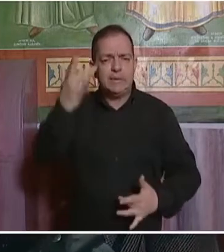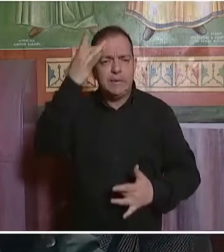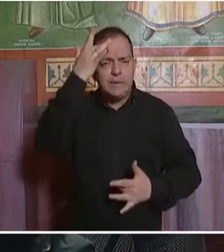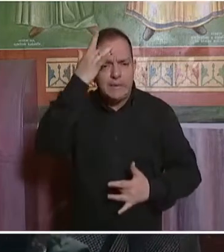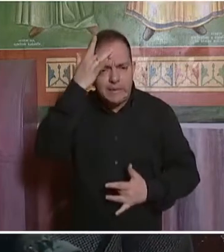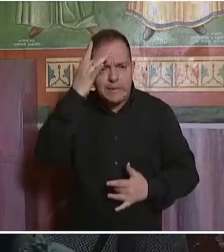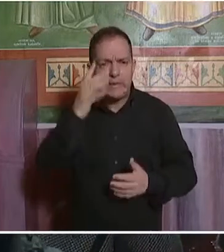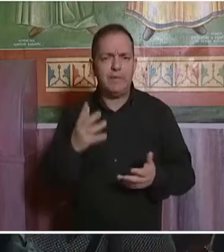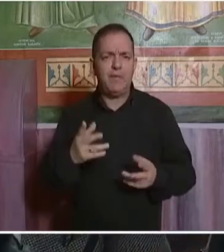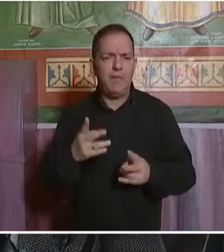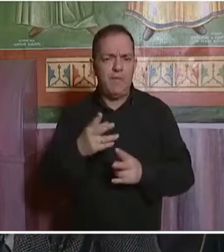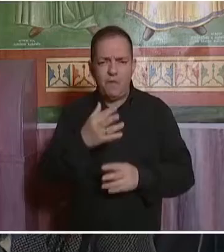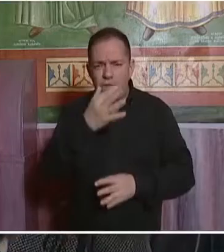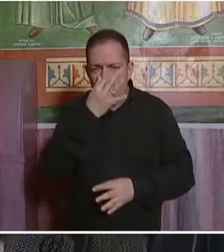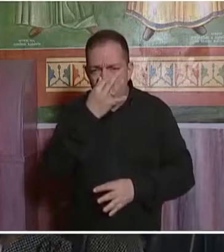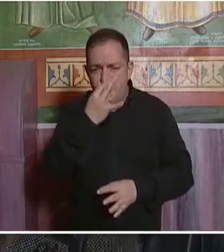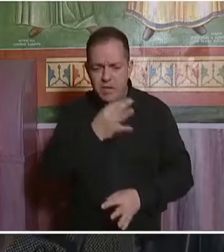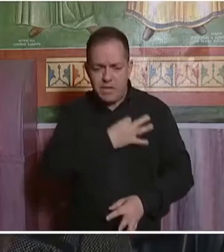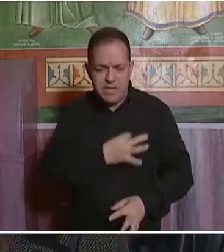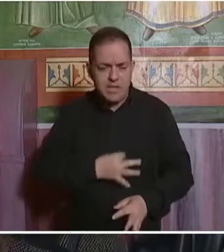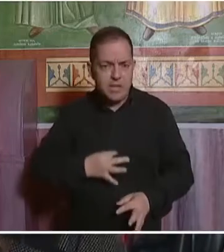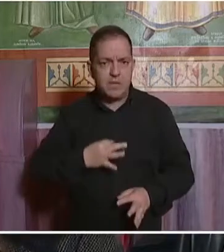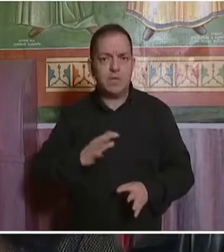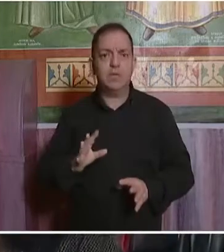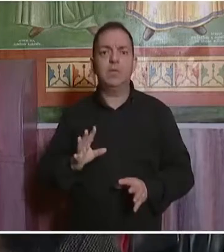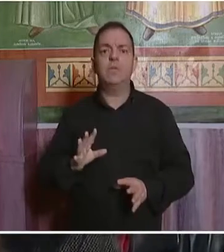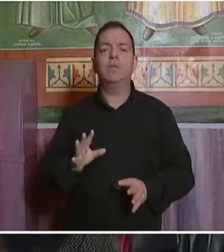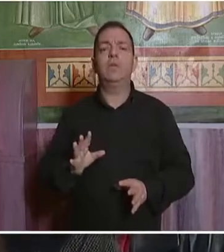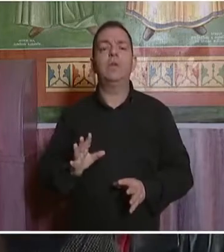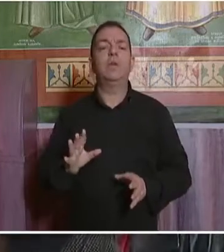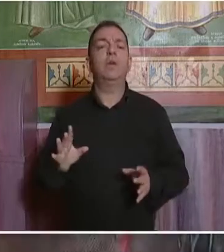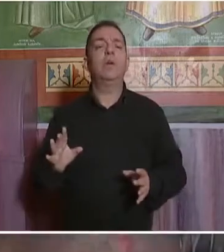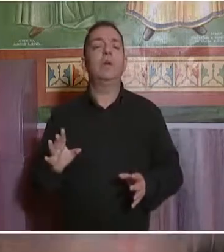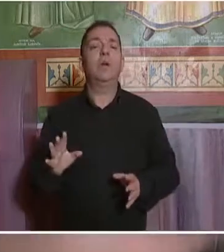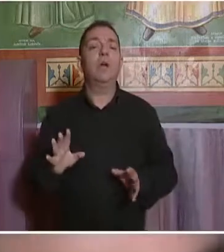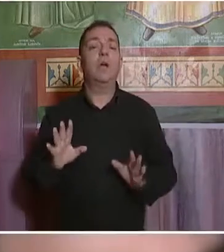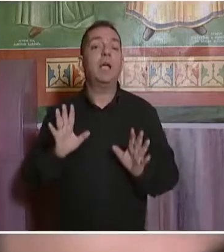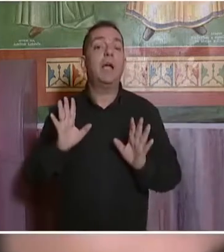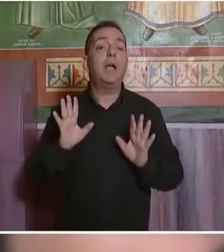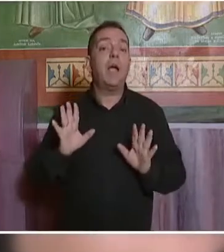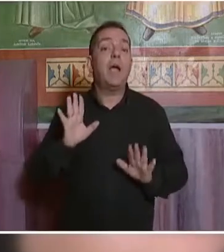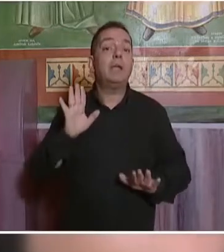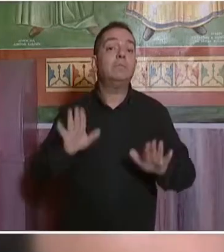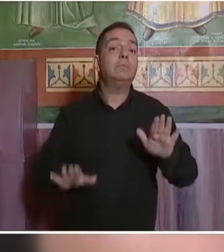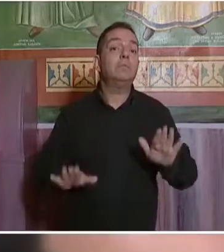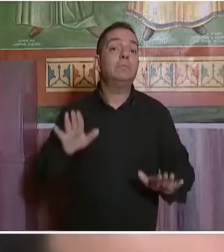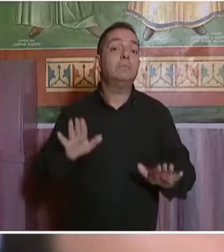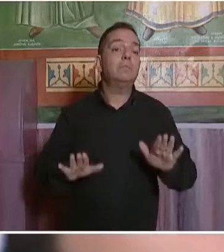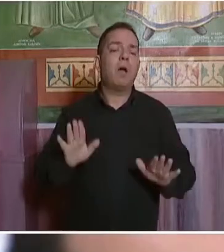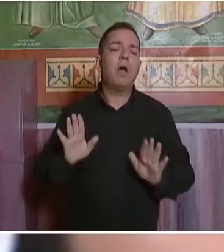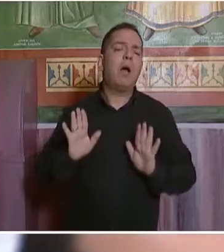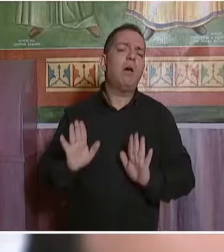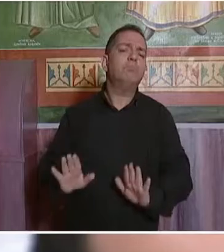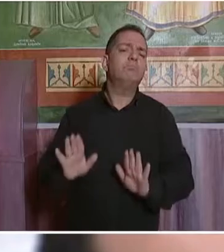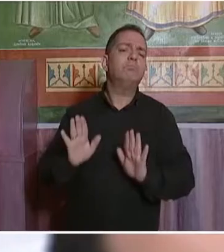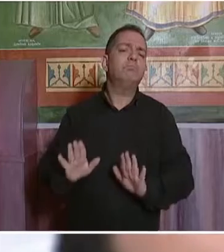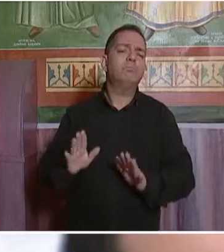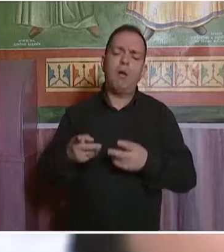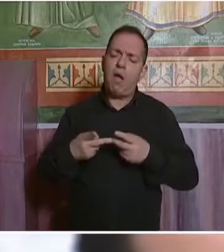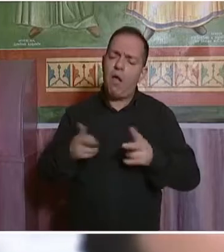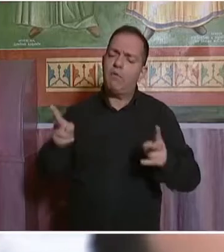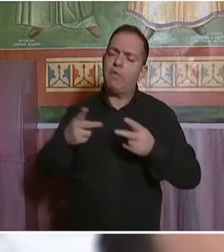και λερώνεται από ό,τι εισάγουμε ή αφήνουμε να προκύψει μέσα